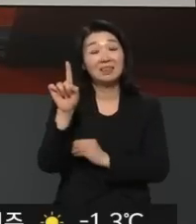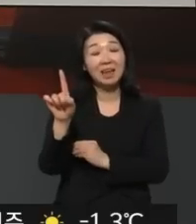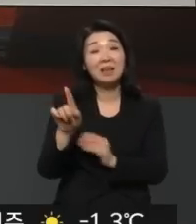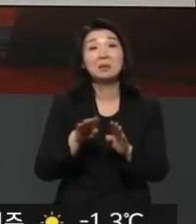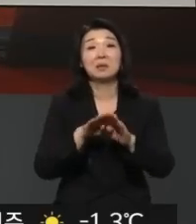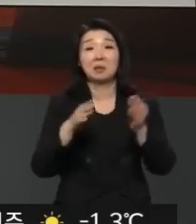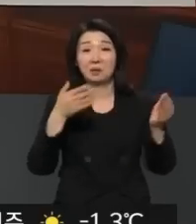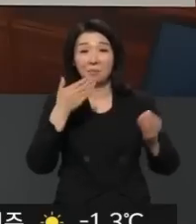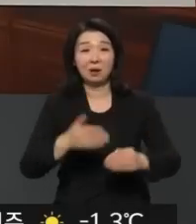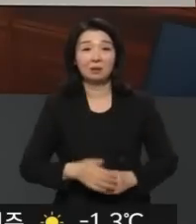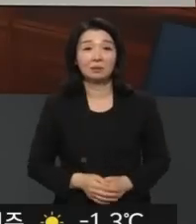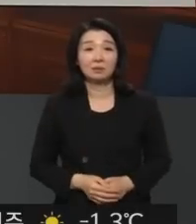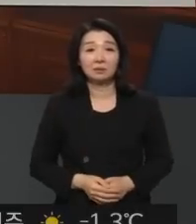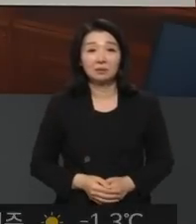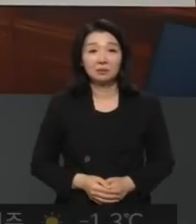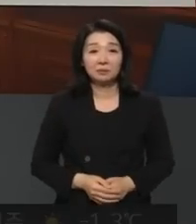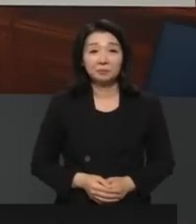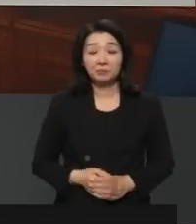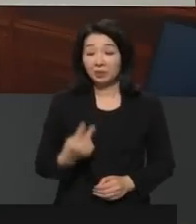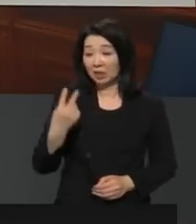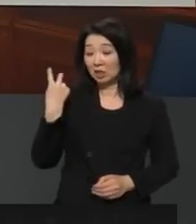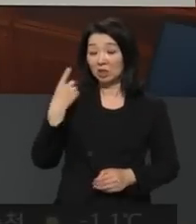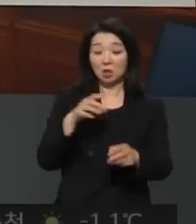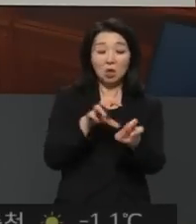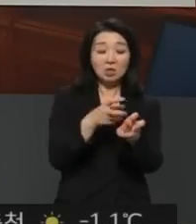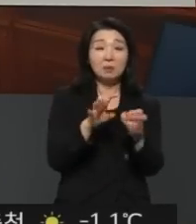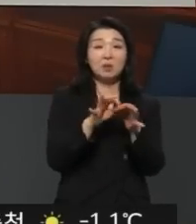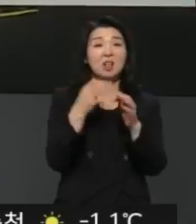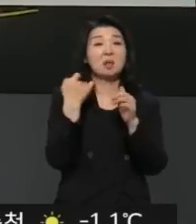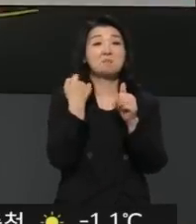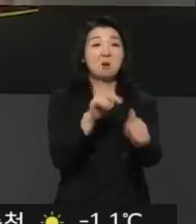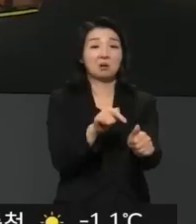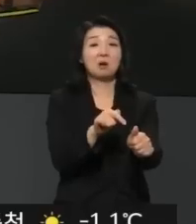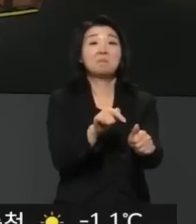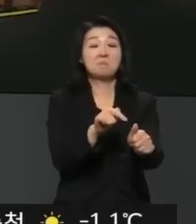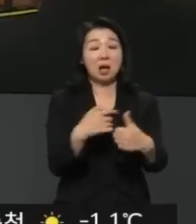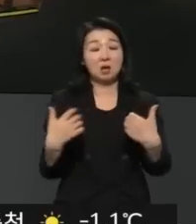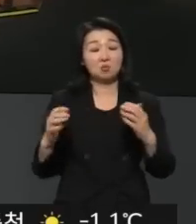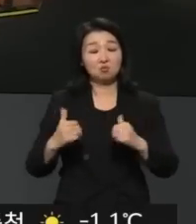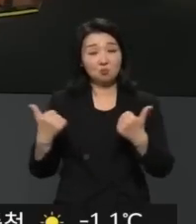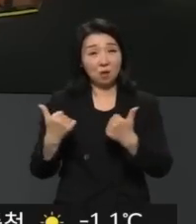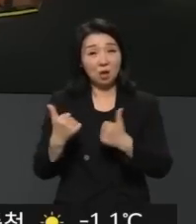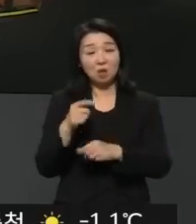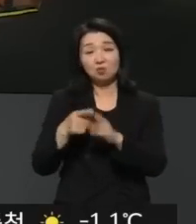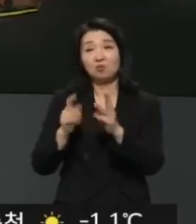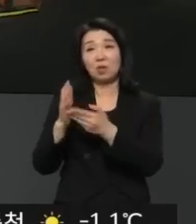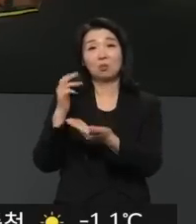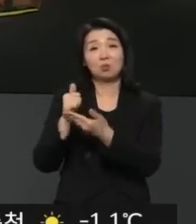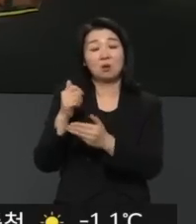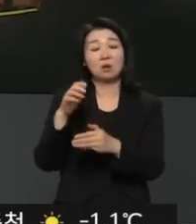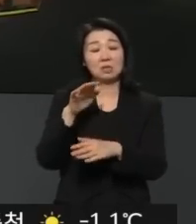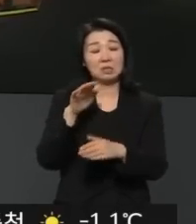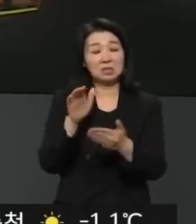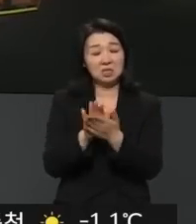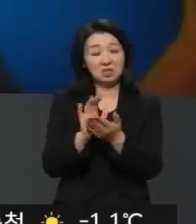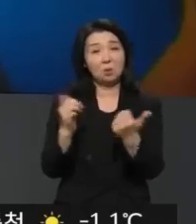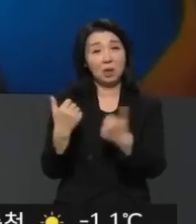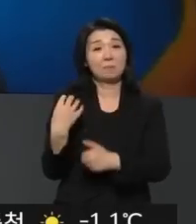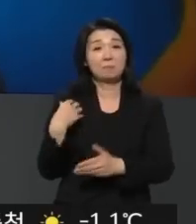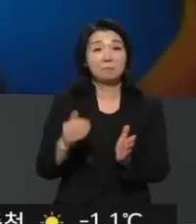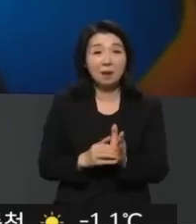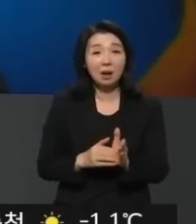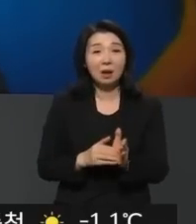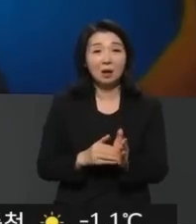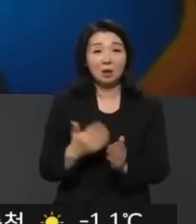열릴 가능성도 있습니다. 이틀 전 시멘트 분야 명령을 의결했던 국무회의, 윤 대통령이 직접 주재했죠. 원래